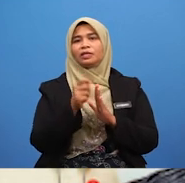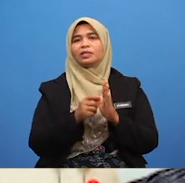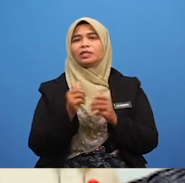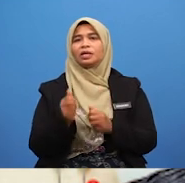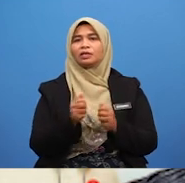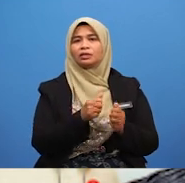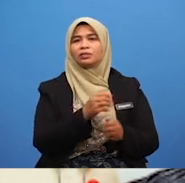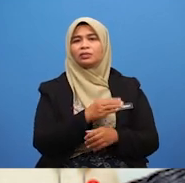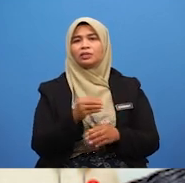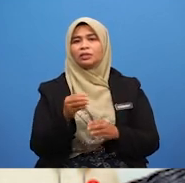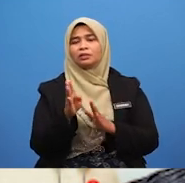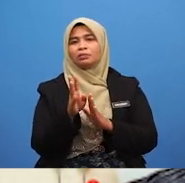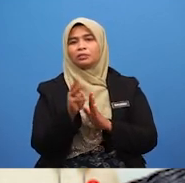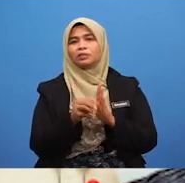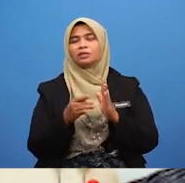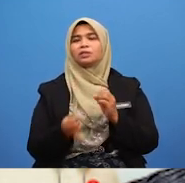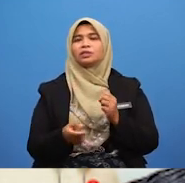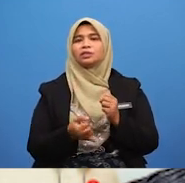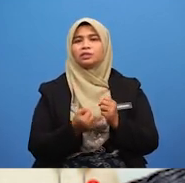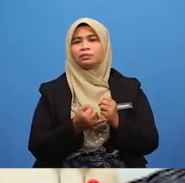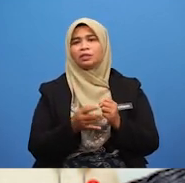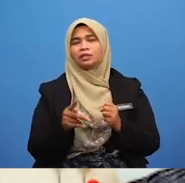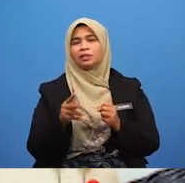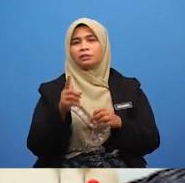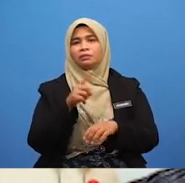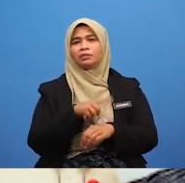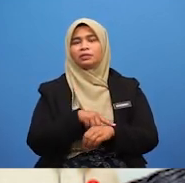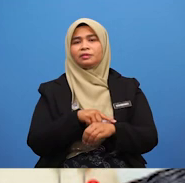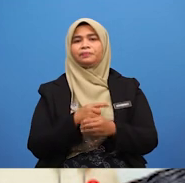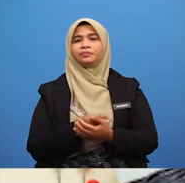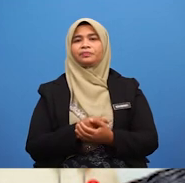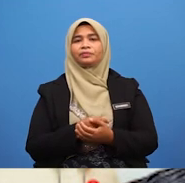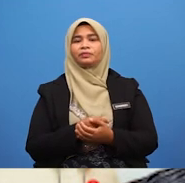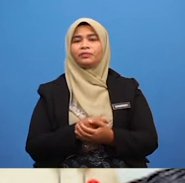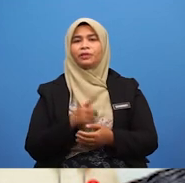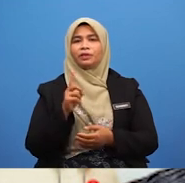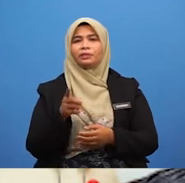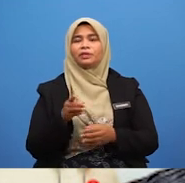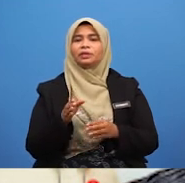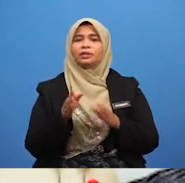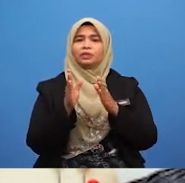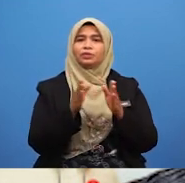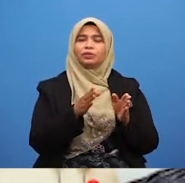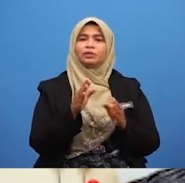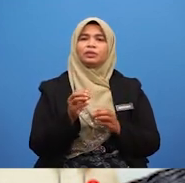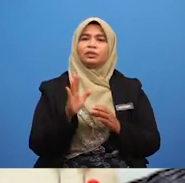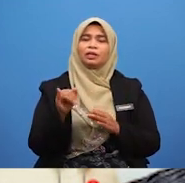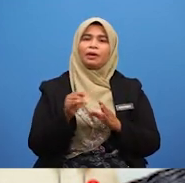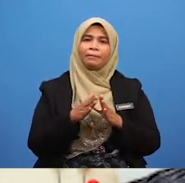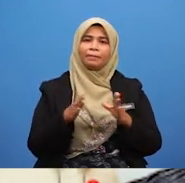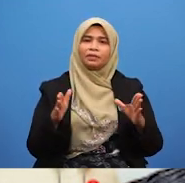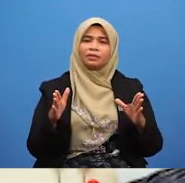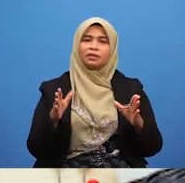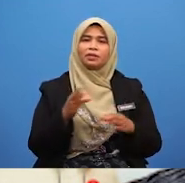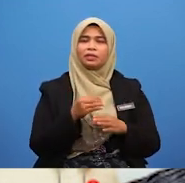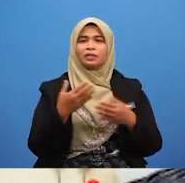masa. Ingat ya pelajar, susun kepingan pola besar terlebih dahulu dan diikuti dengan